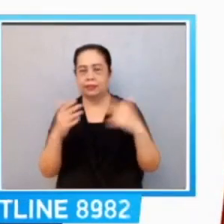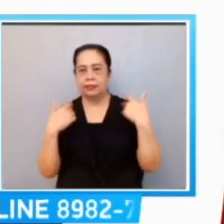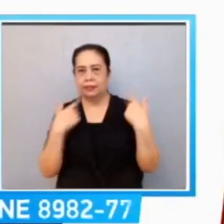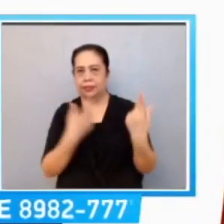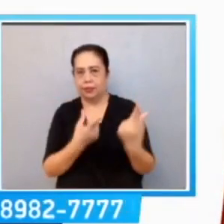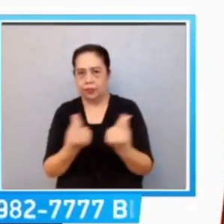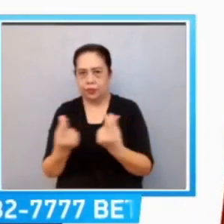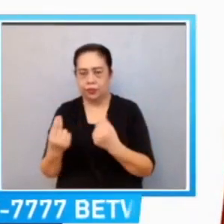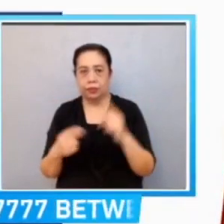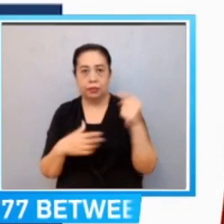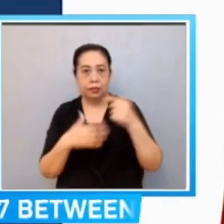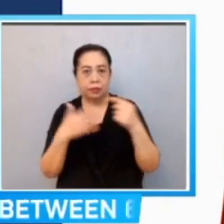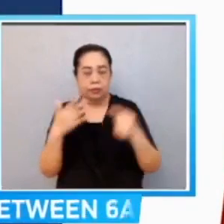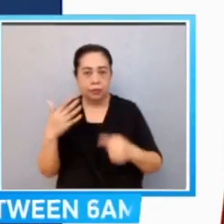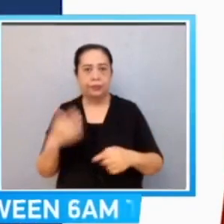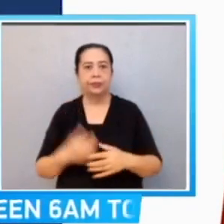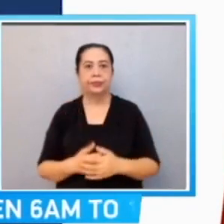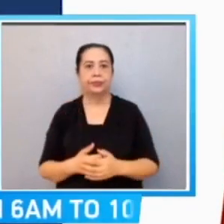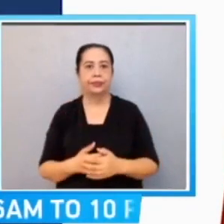ang